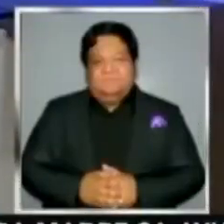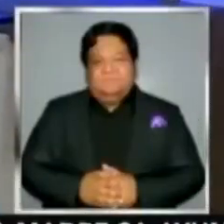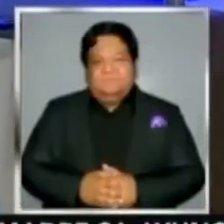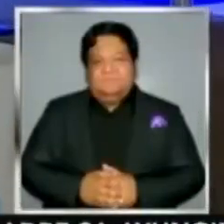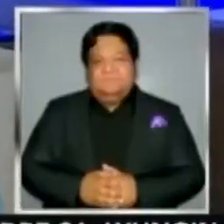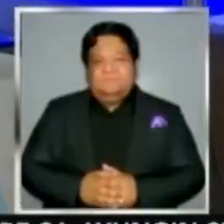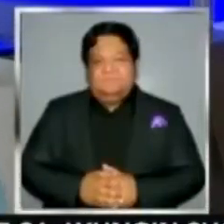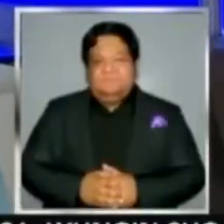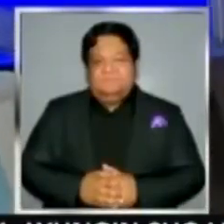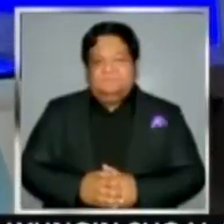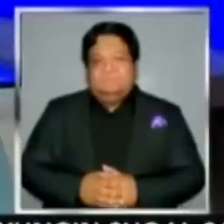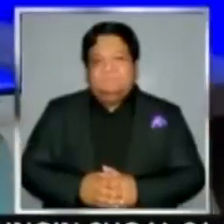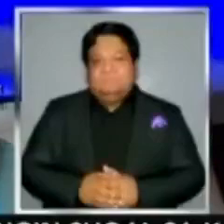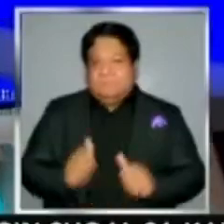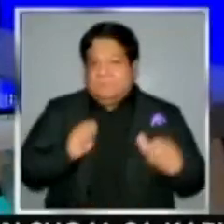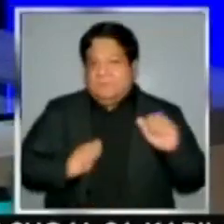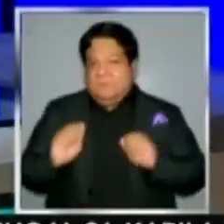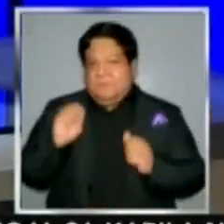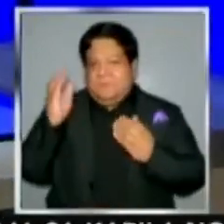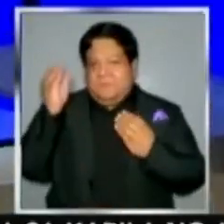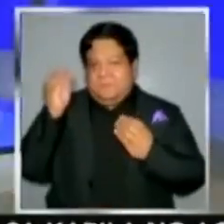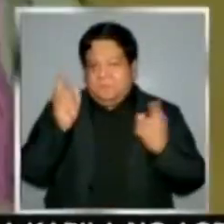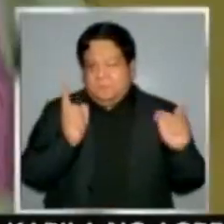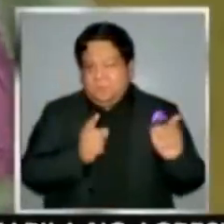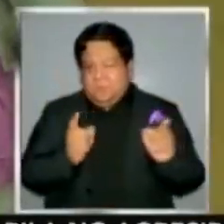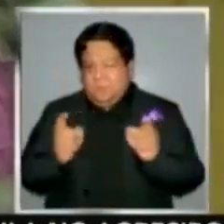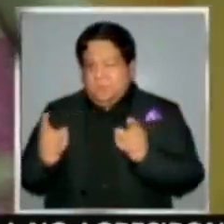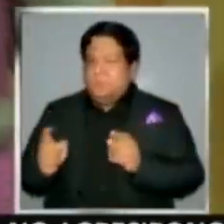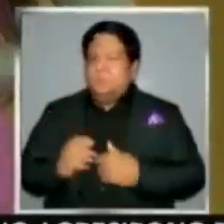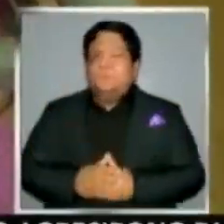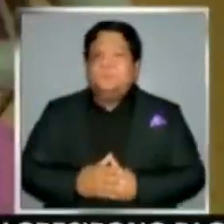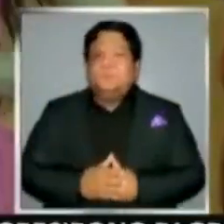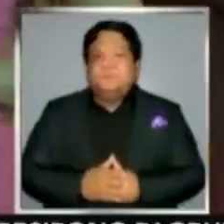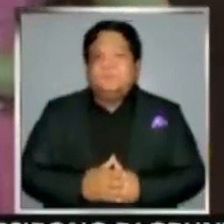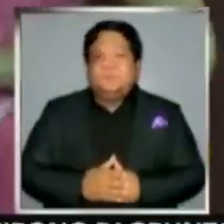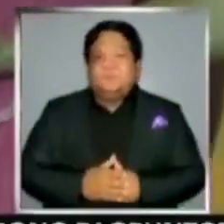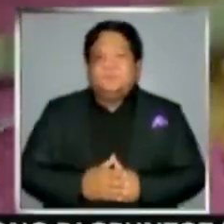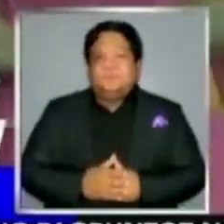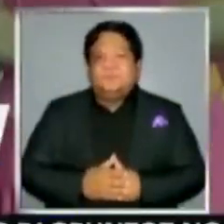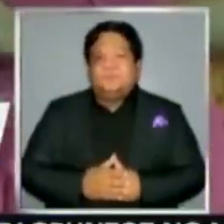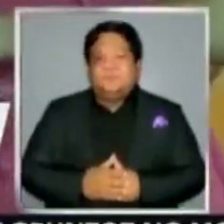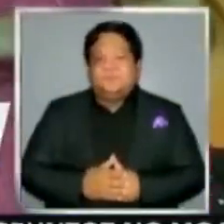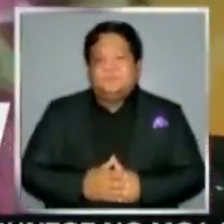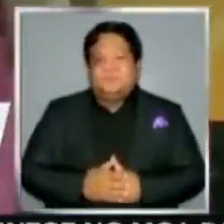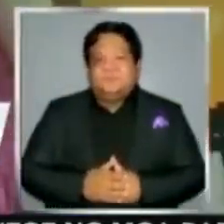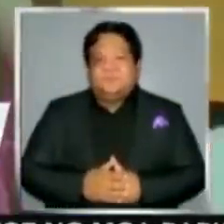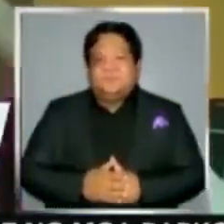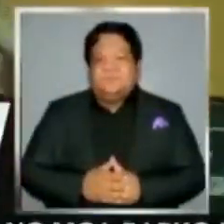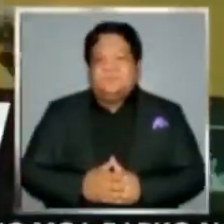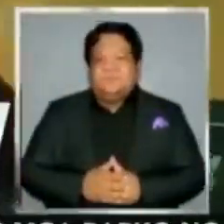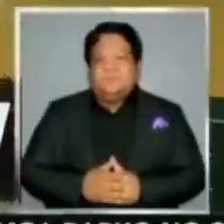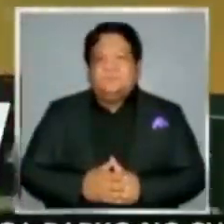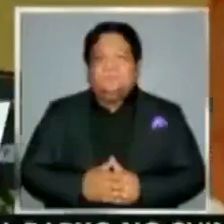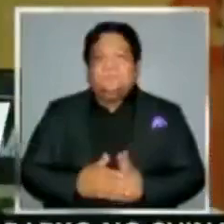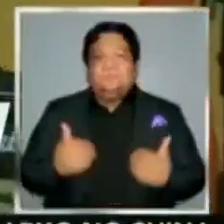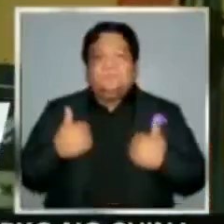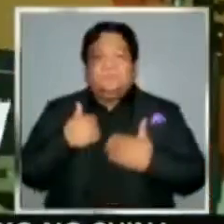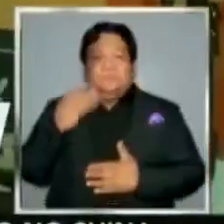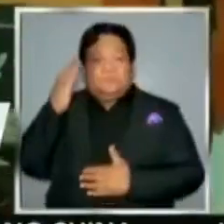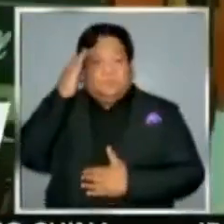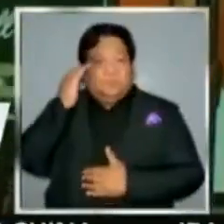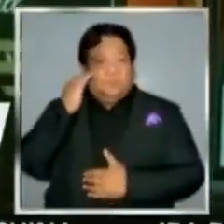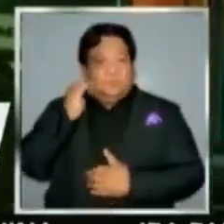Mabilis na chikahan tayo para updated sa showbiz happenings. Nasa Pilipinas ulit ang K-pop star na si Nancy para sa